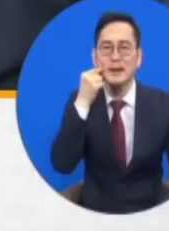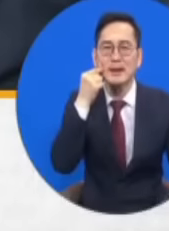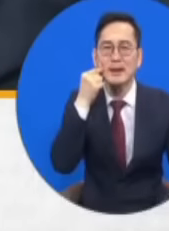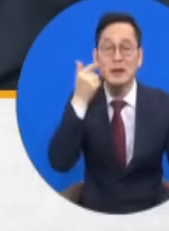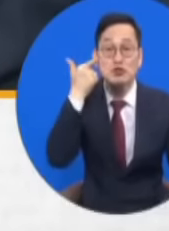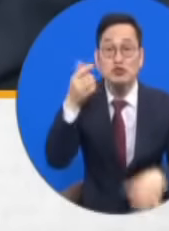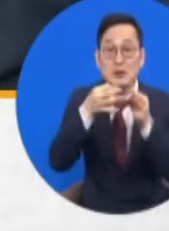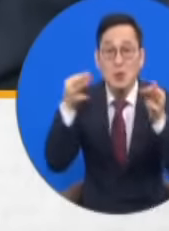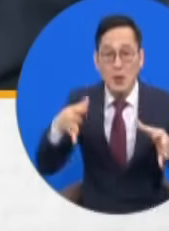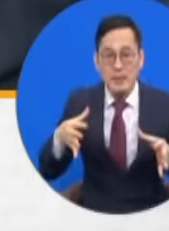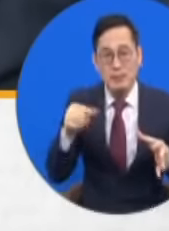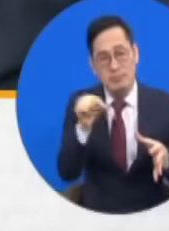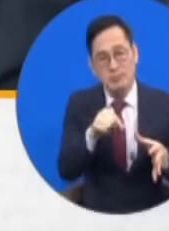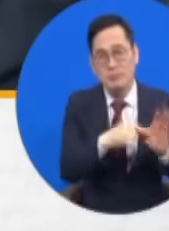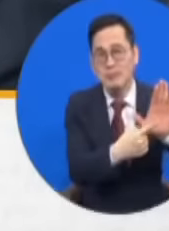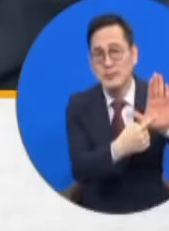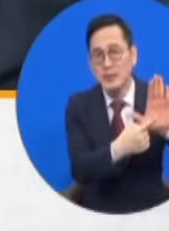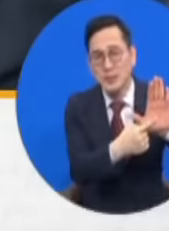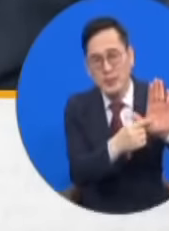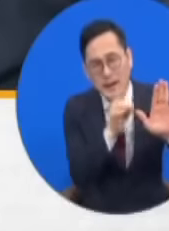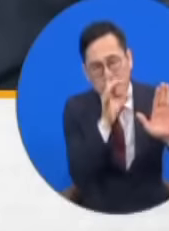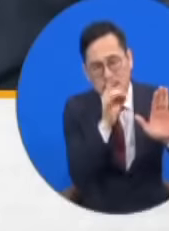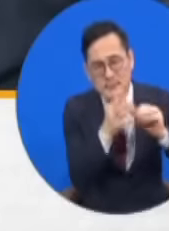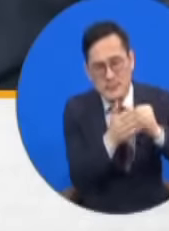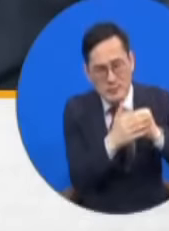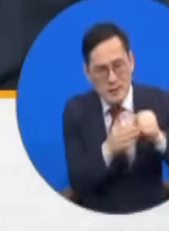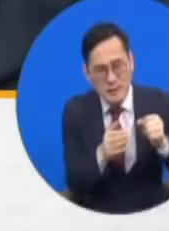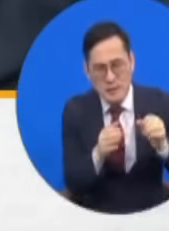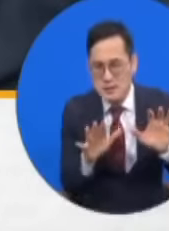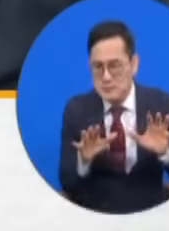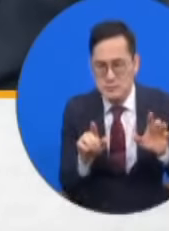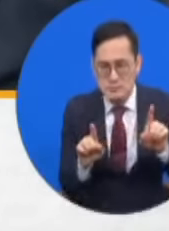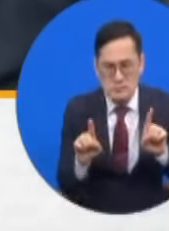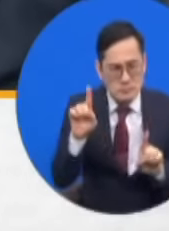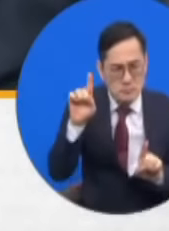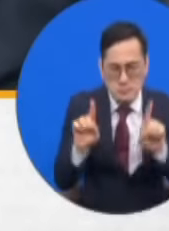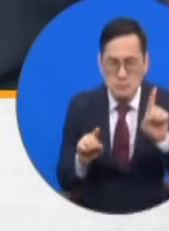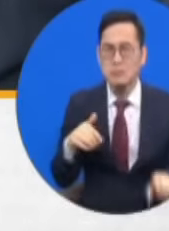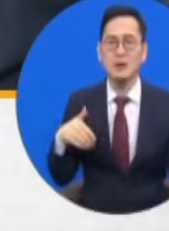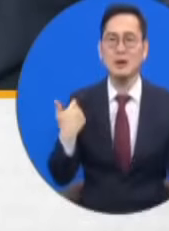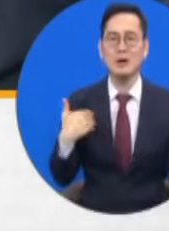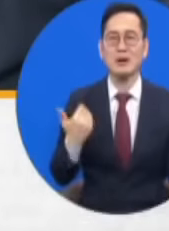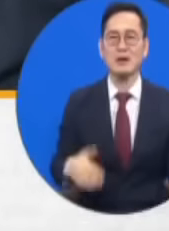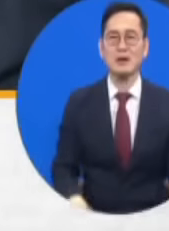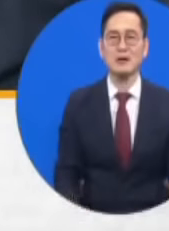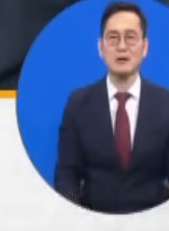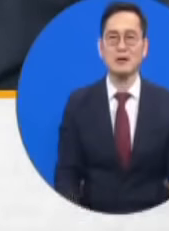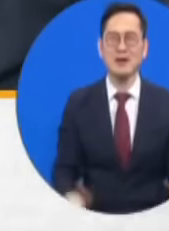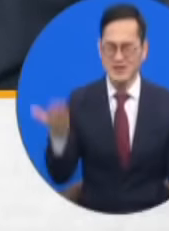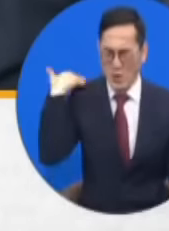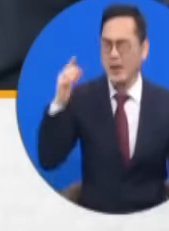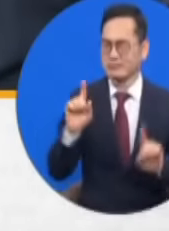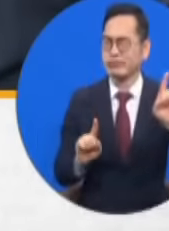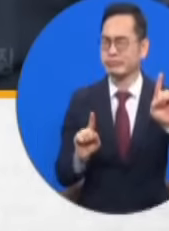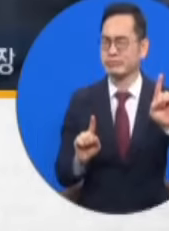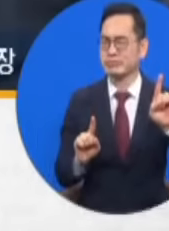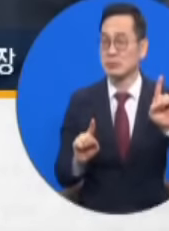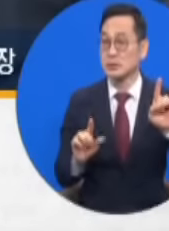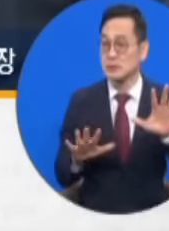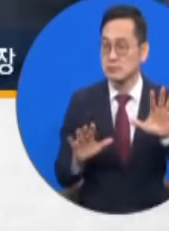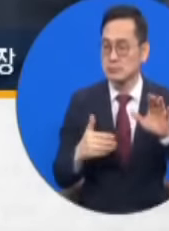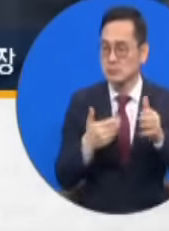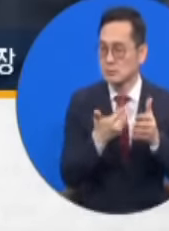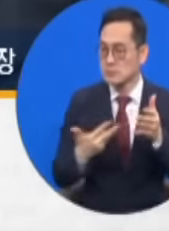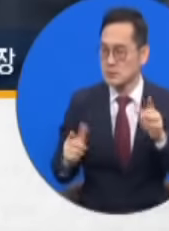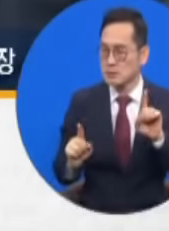하면 그 사이에 어떤 민심의 흐름의 변화가 있는지를 아무도 장담할 수 없는 거거든요. 최악의 상황을 가정할